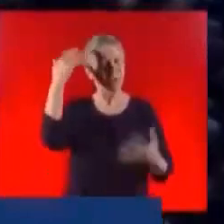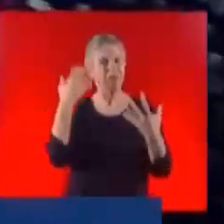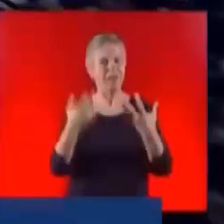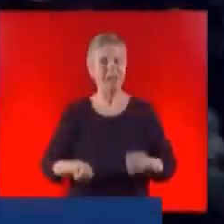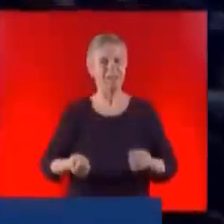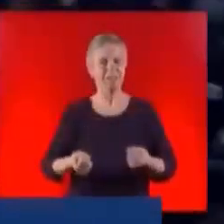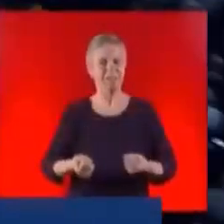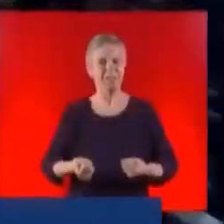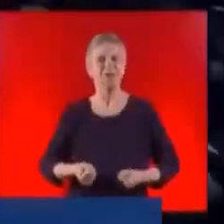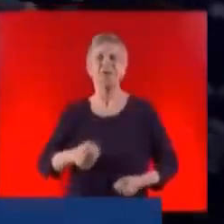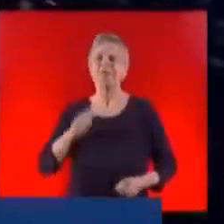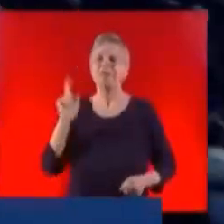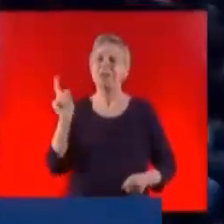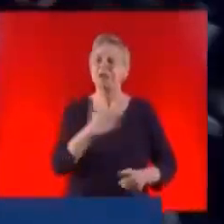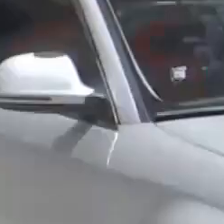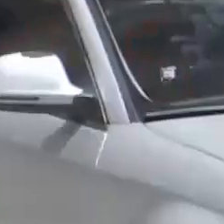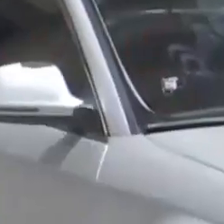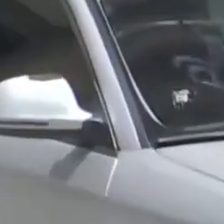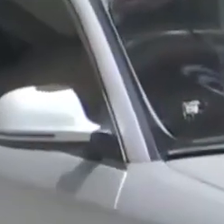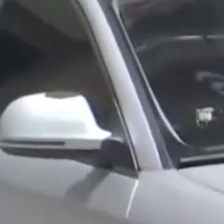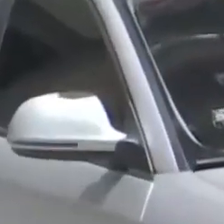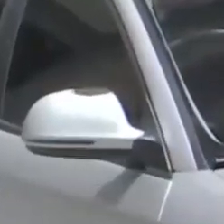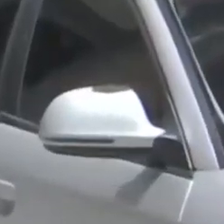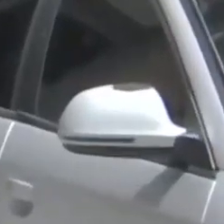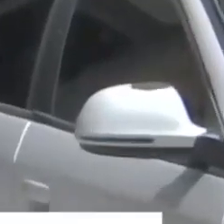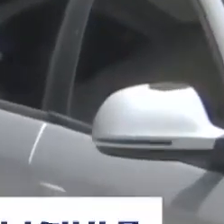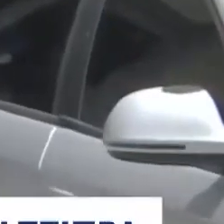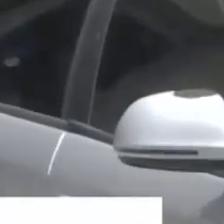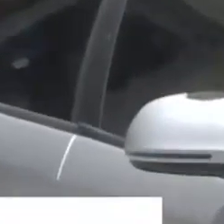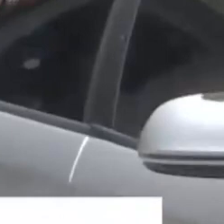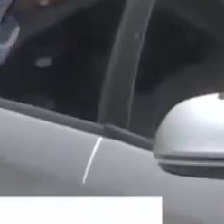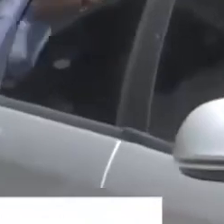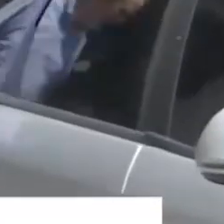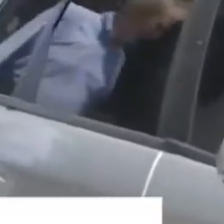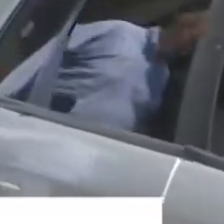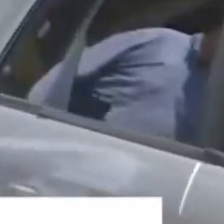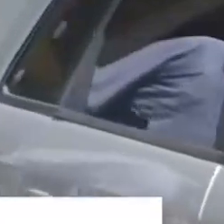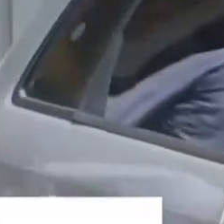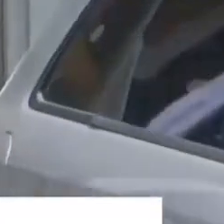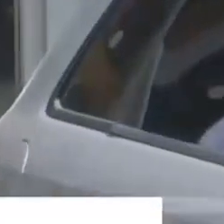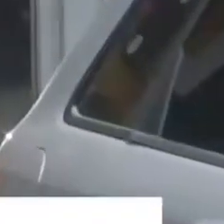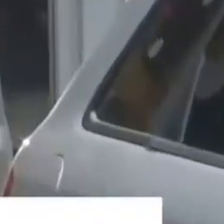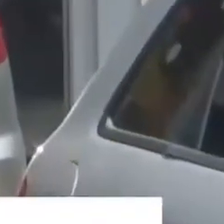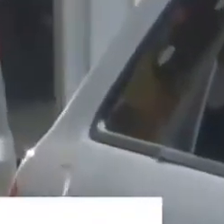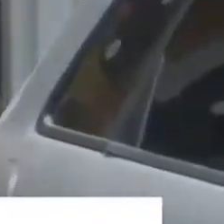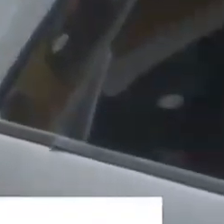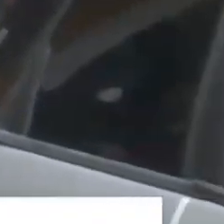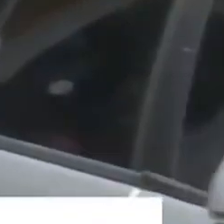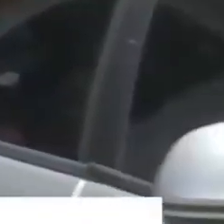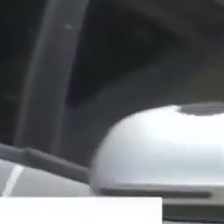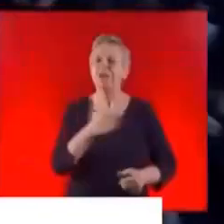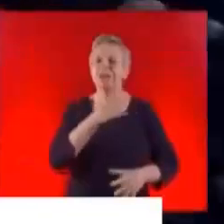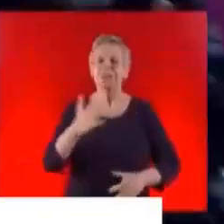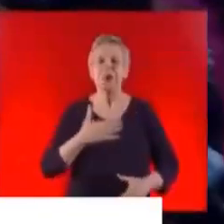νόημα. Οτιδήποτε άλλο είναι μια αναδίπλωση. Στην ανάγκη ανάδειξης εναλλακτικής κυβερνητικής πρότασης από τον ΣΥΡΙΖΑ αναφέρθηκε ο